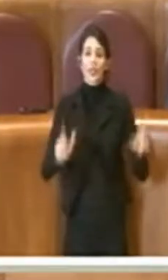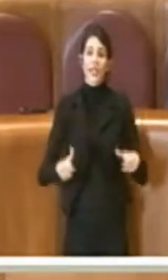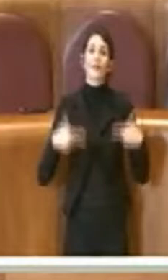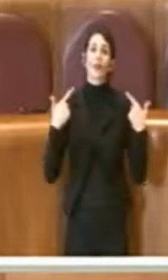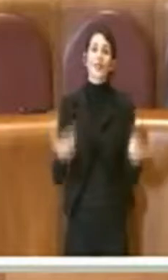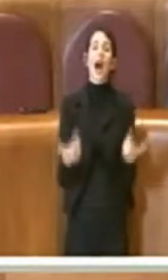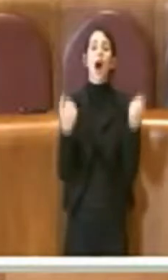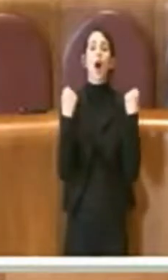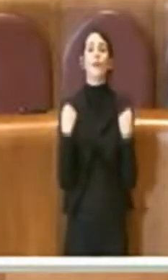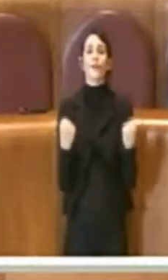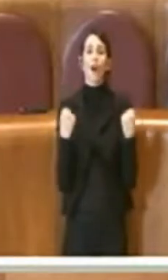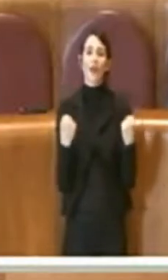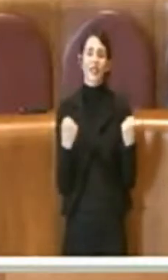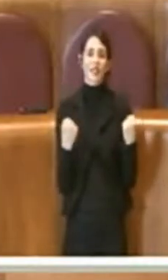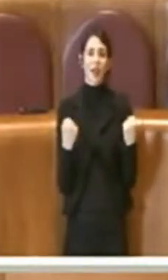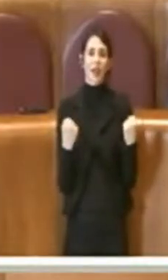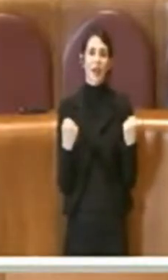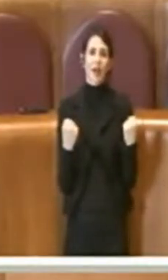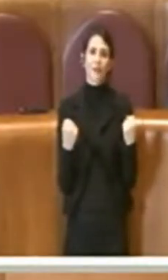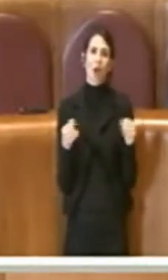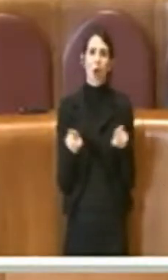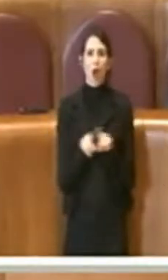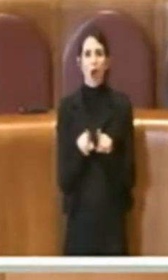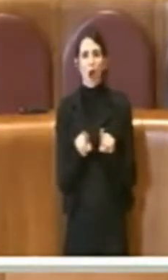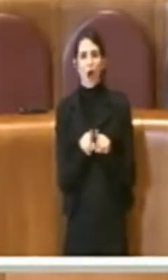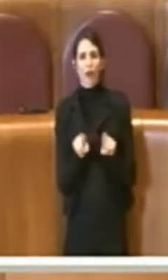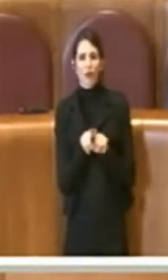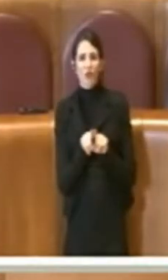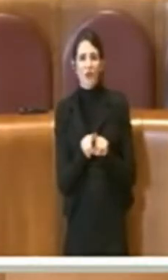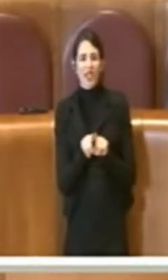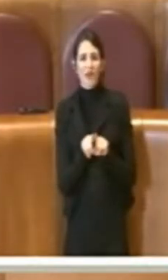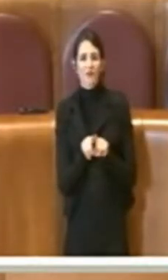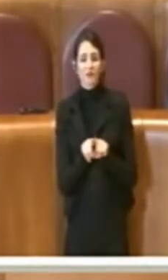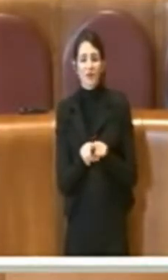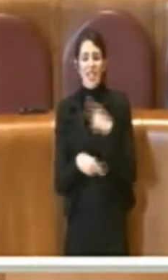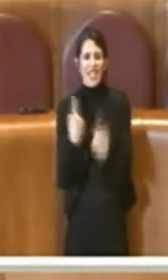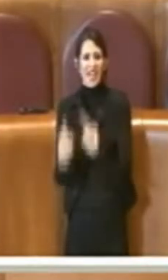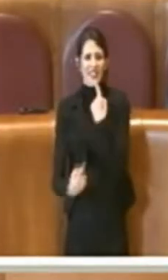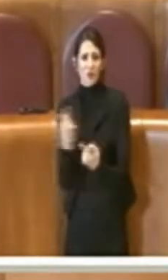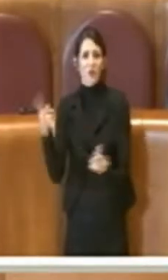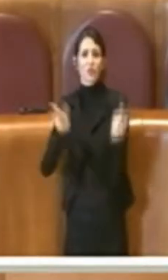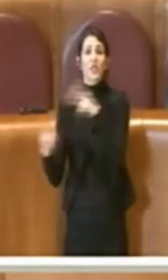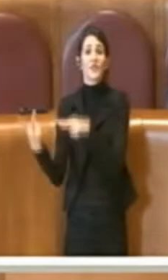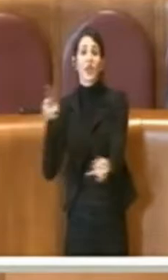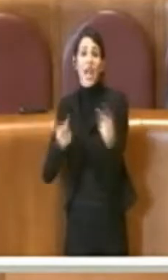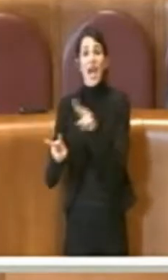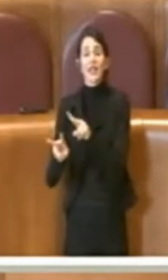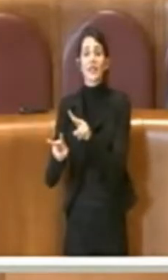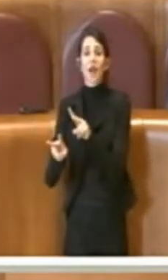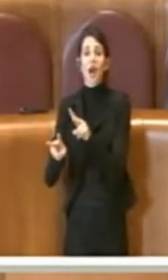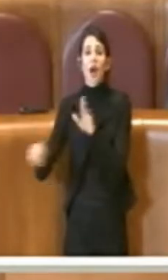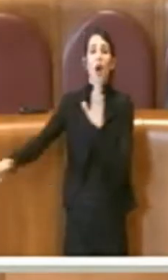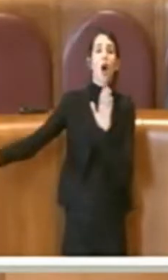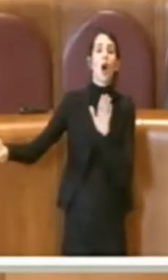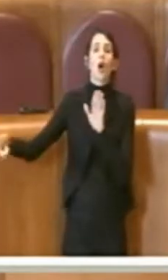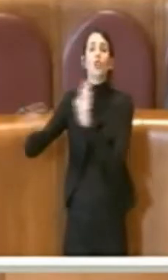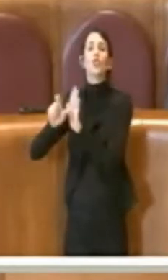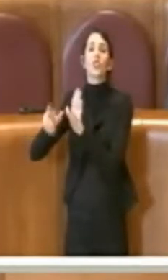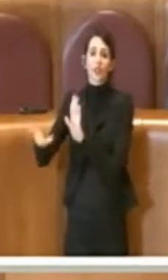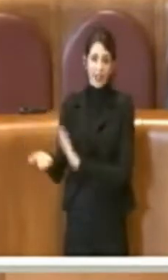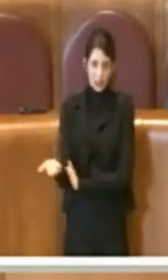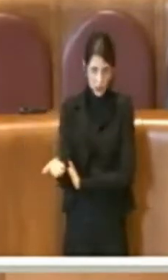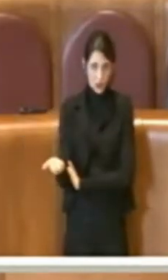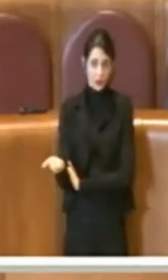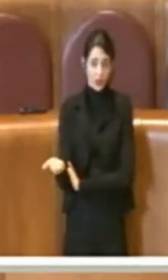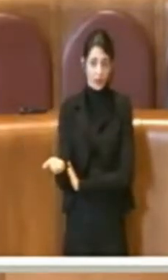si dà preferenza agli atti di violenza, alle occupazioni illegittime. Questo non è tollerabile quando ci